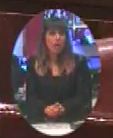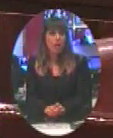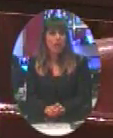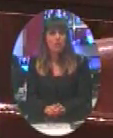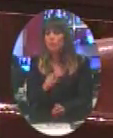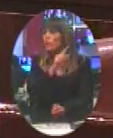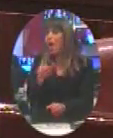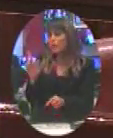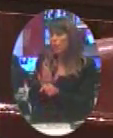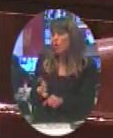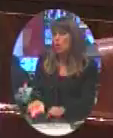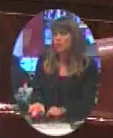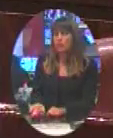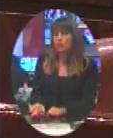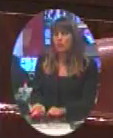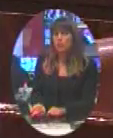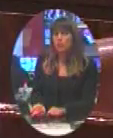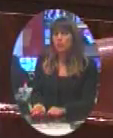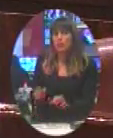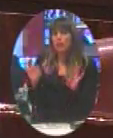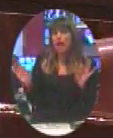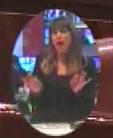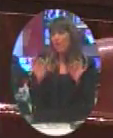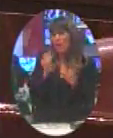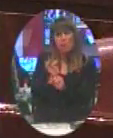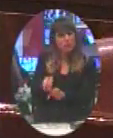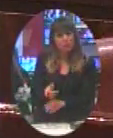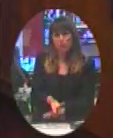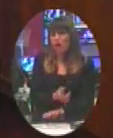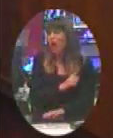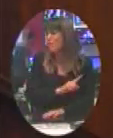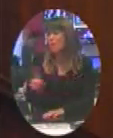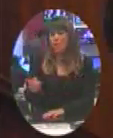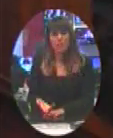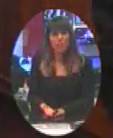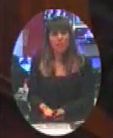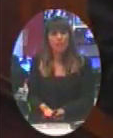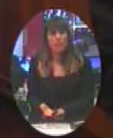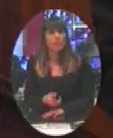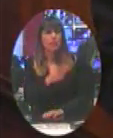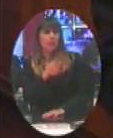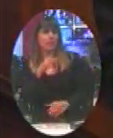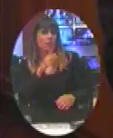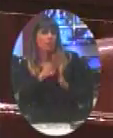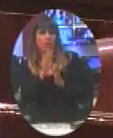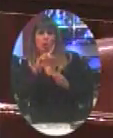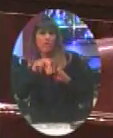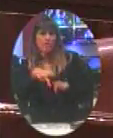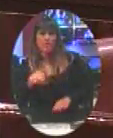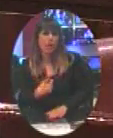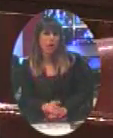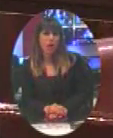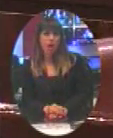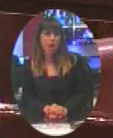דת. אני לא רוצה לרדת לרמה הזו, מכובדי היושב ראש, אולי שהיא לא תפריע לי. חברת הכנסת